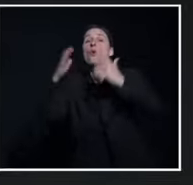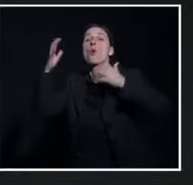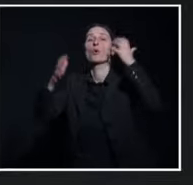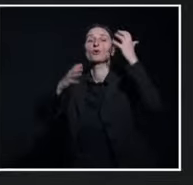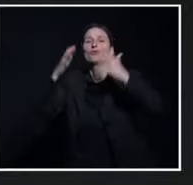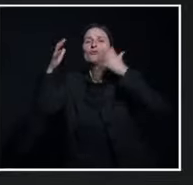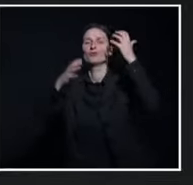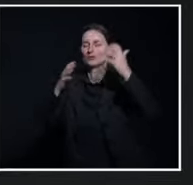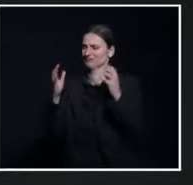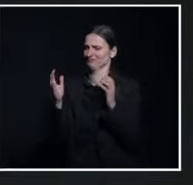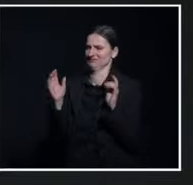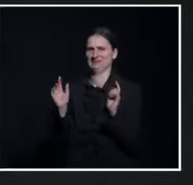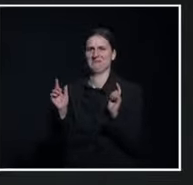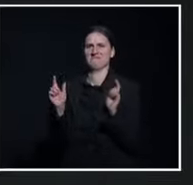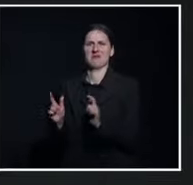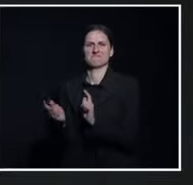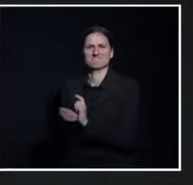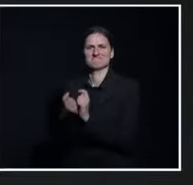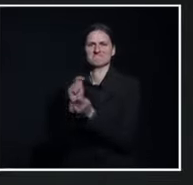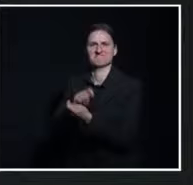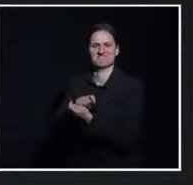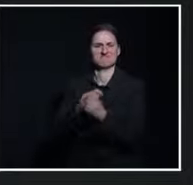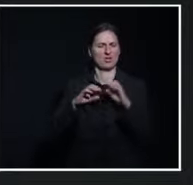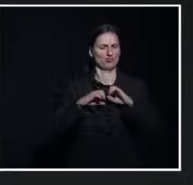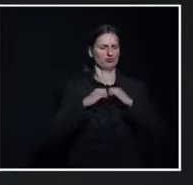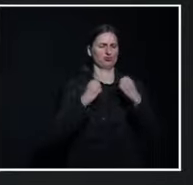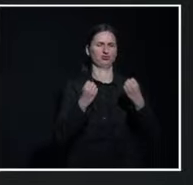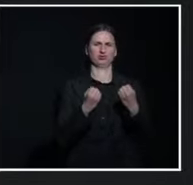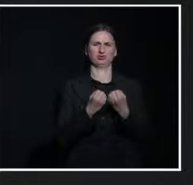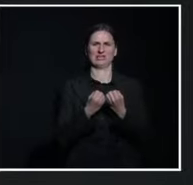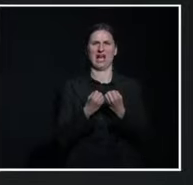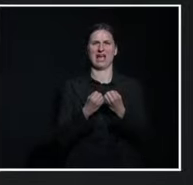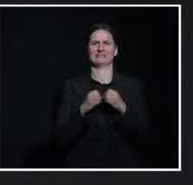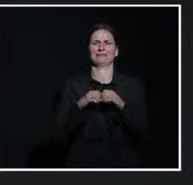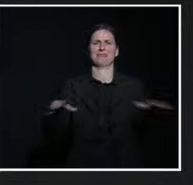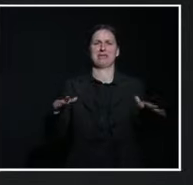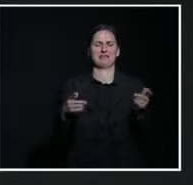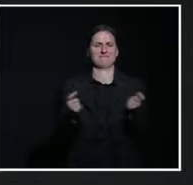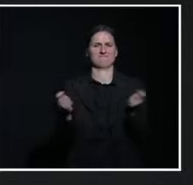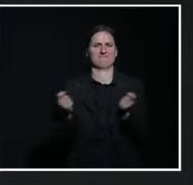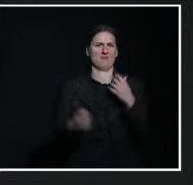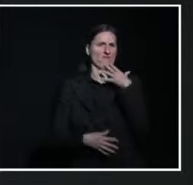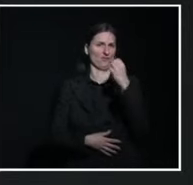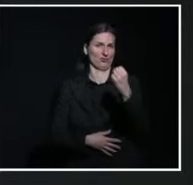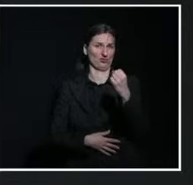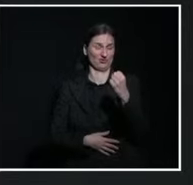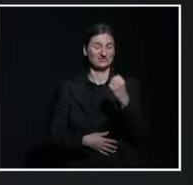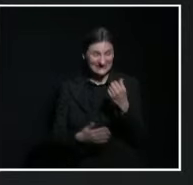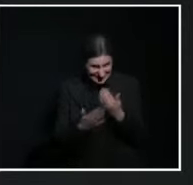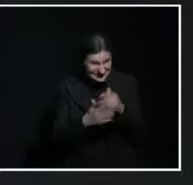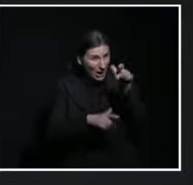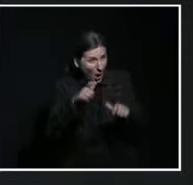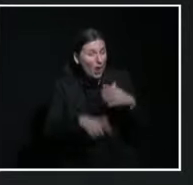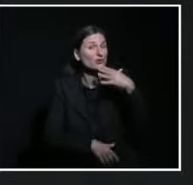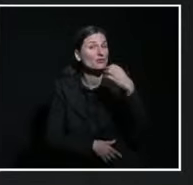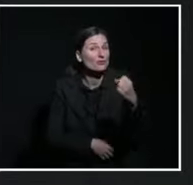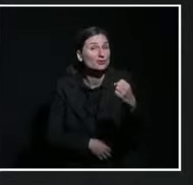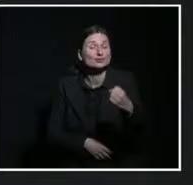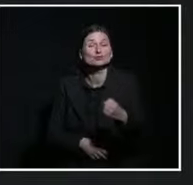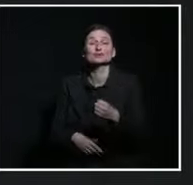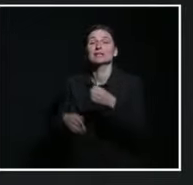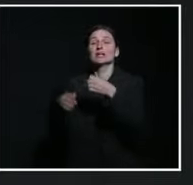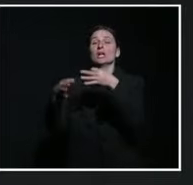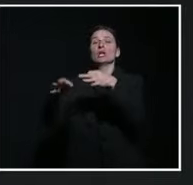einem von ihnen kontrollierten Staatsfunk umbauen wollen und die Justiz mit ihren